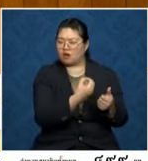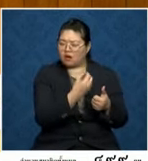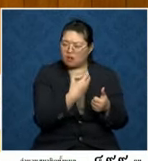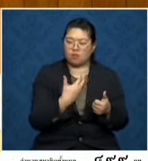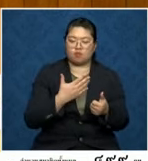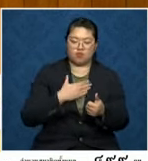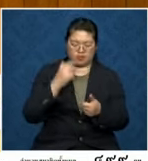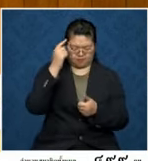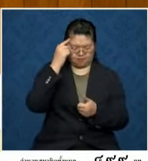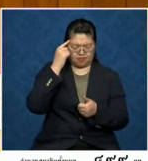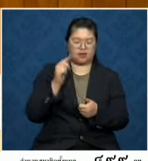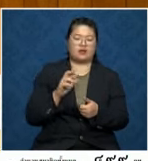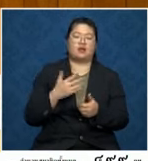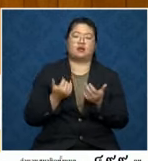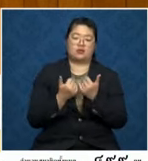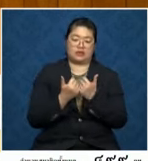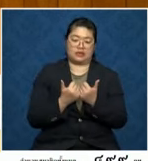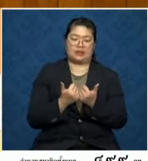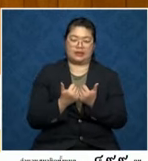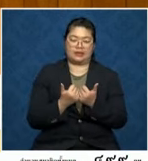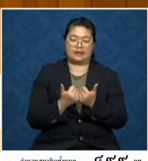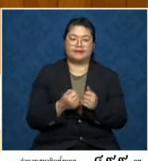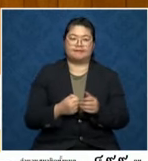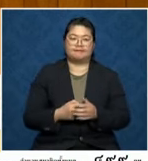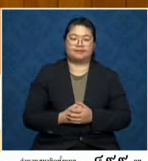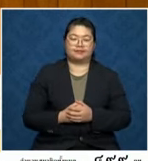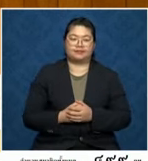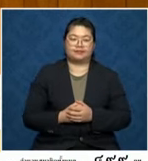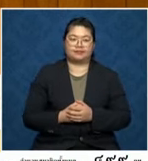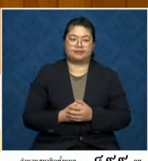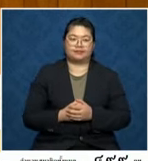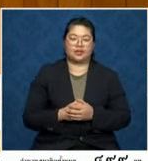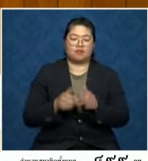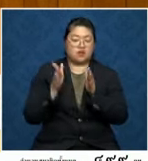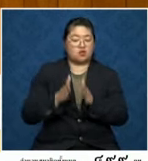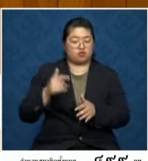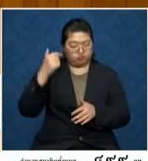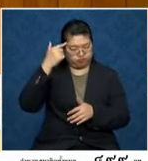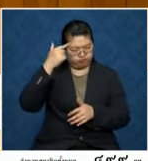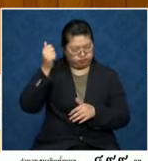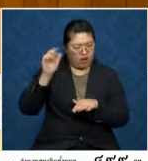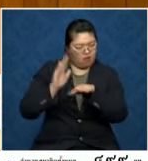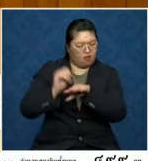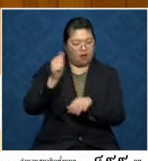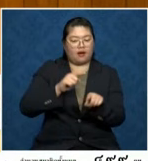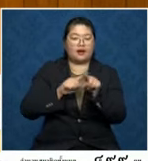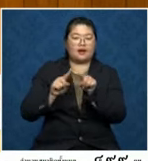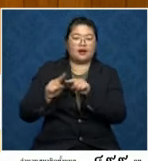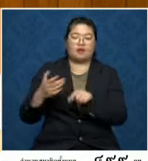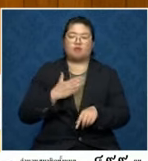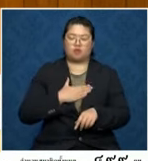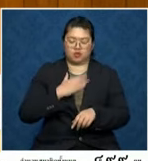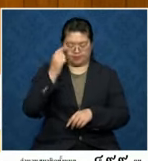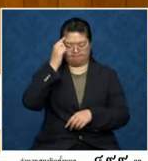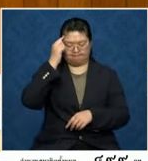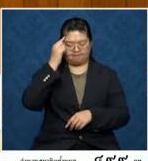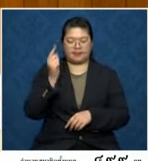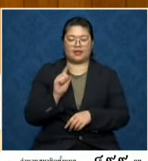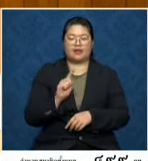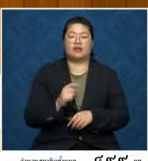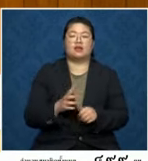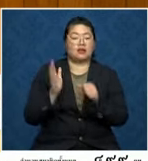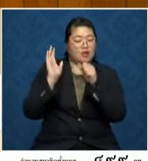ราเป็นสภาที่เต็มไปด้วยคนปราดเปรื่องดังนั้นผมเห็นสมควรว่าคำ